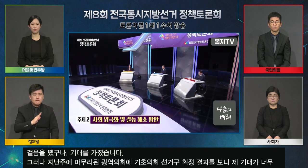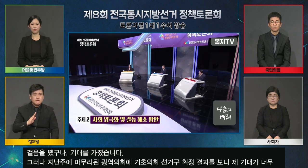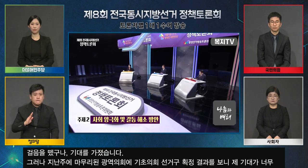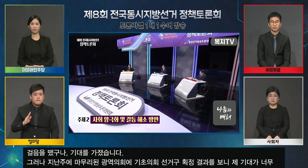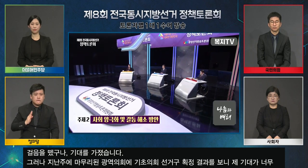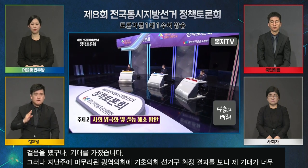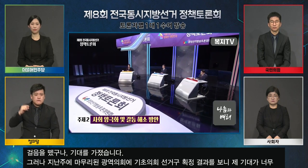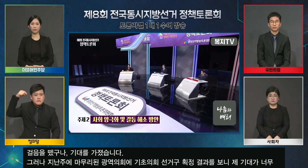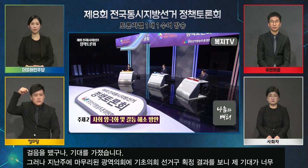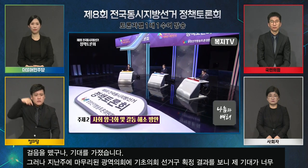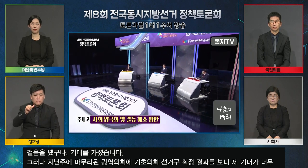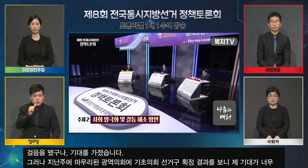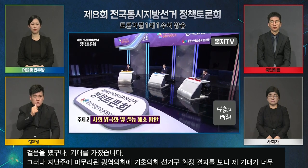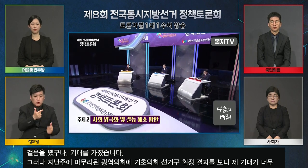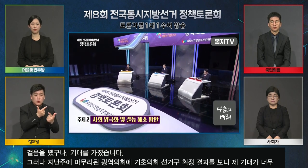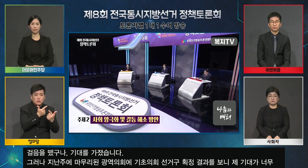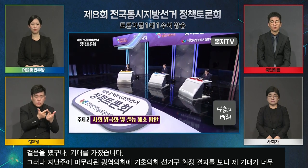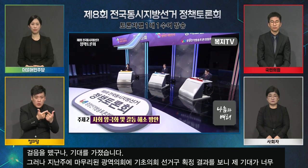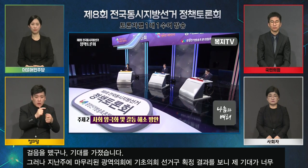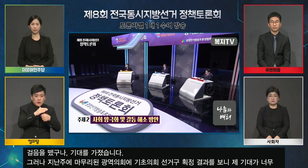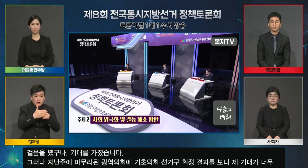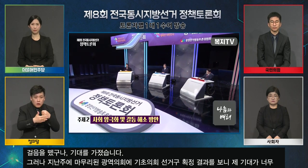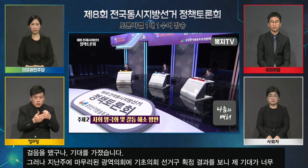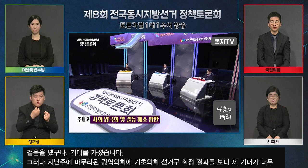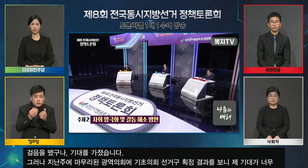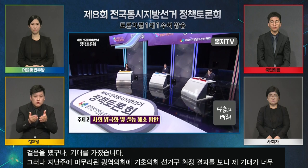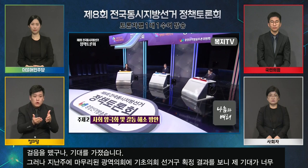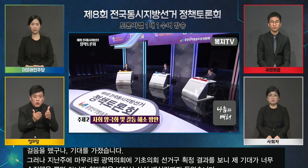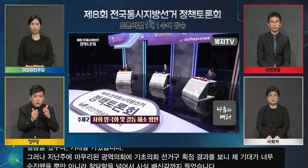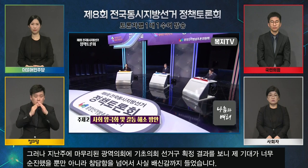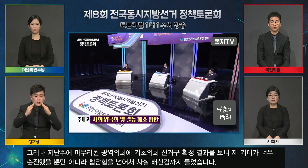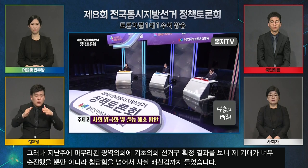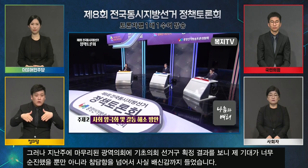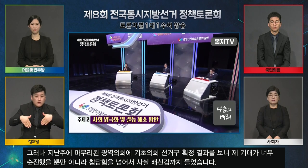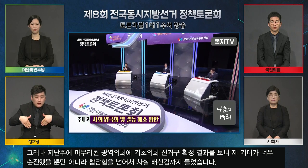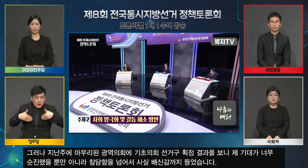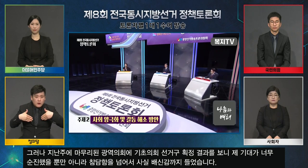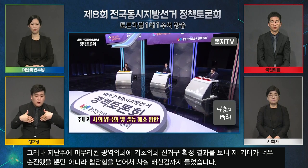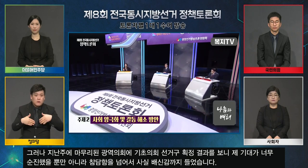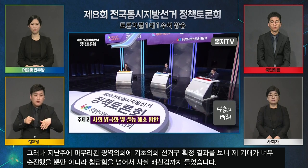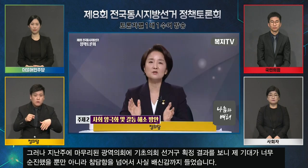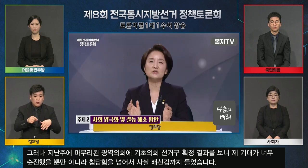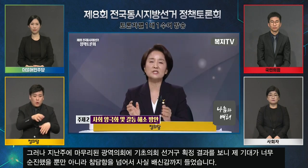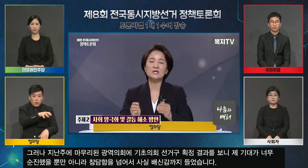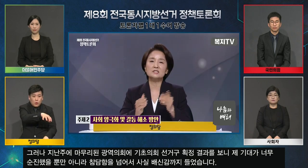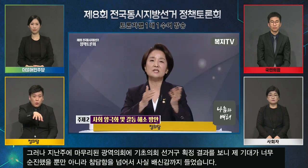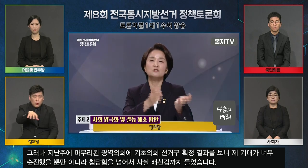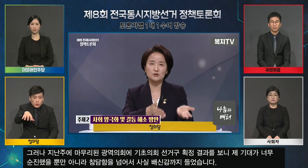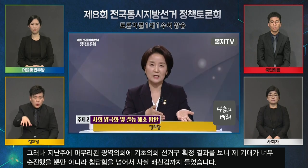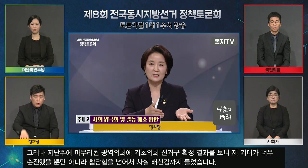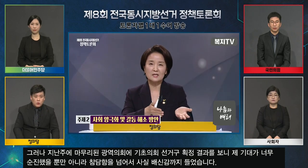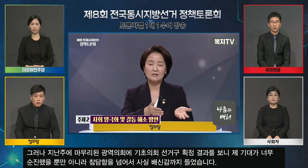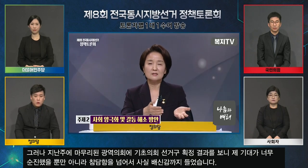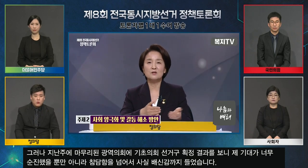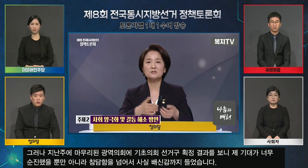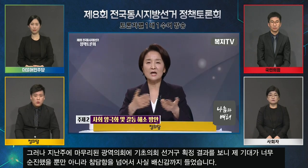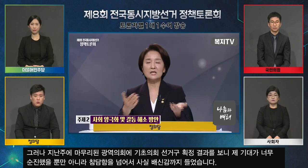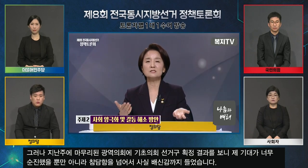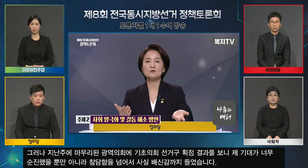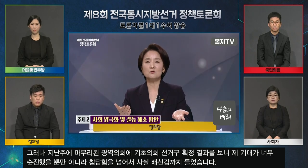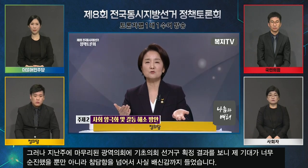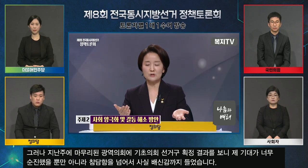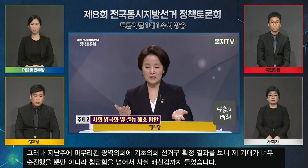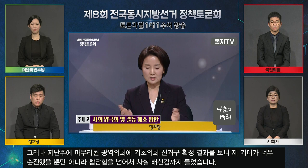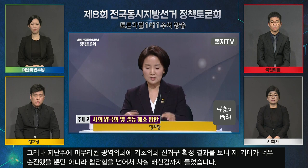부산, 대구, 경기, 충남, 전남, 경남 등에서 선거구 획정위가 제출한 그런